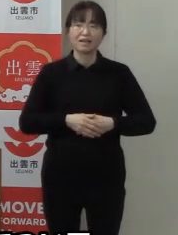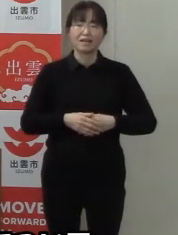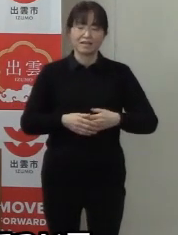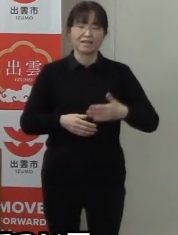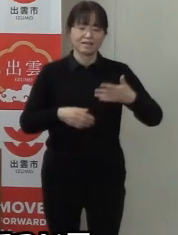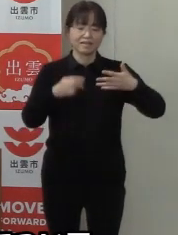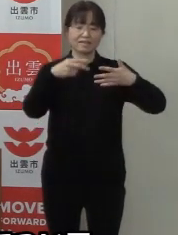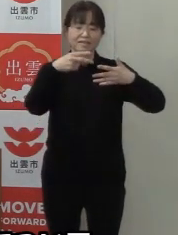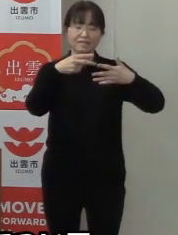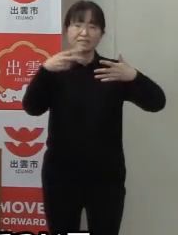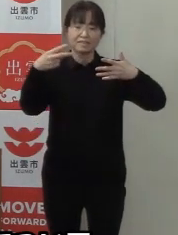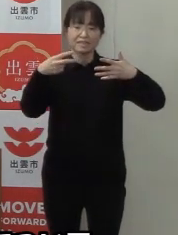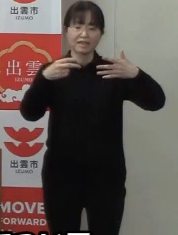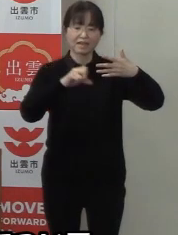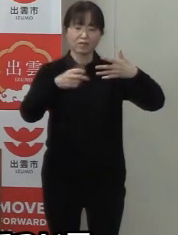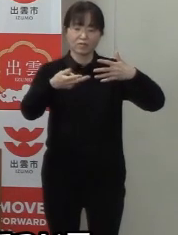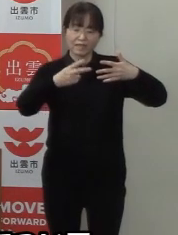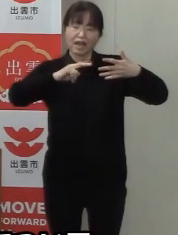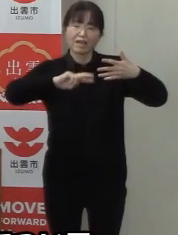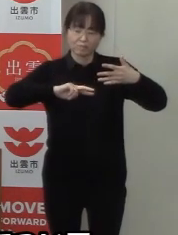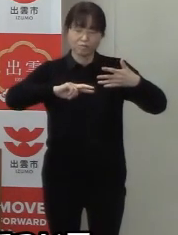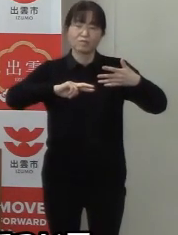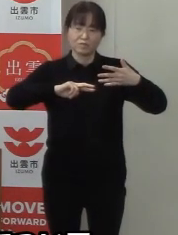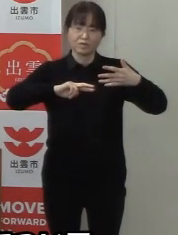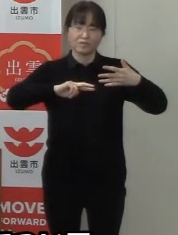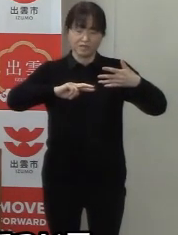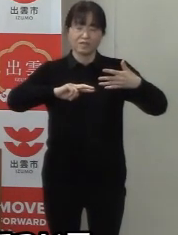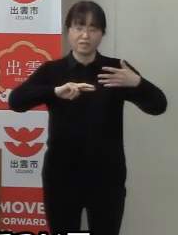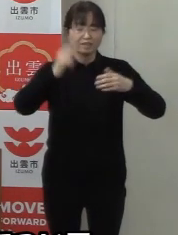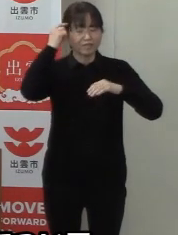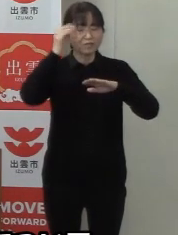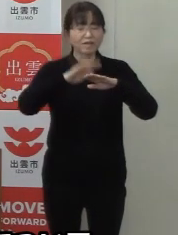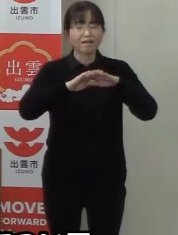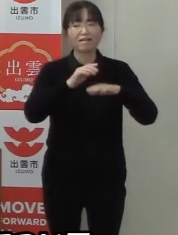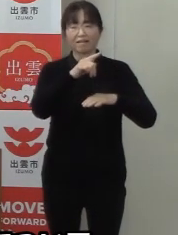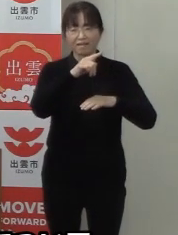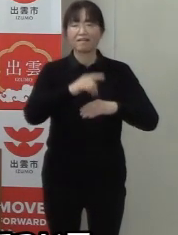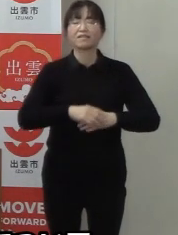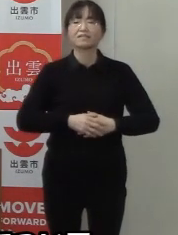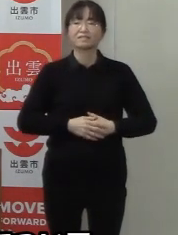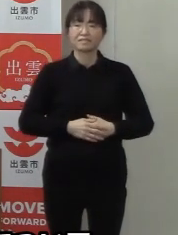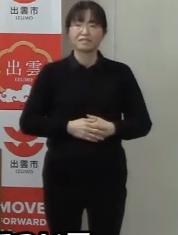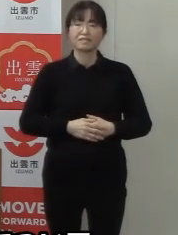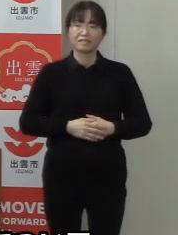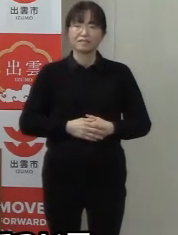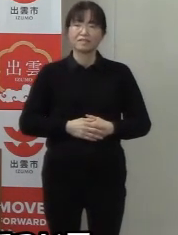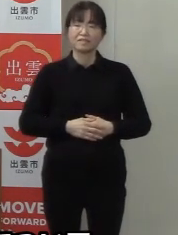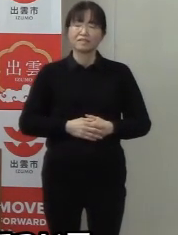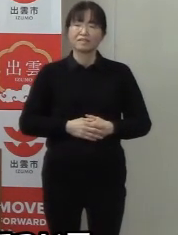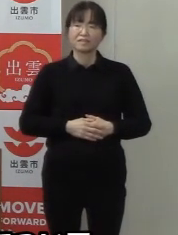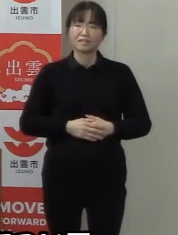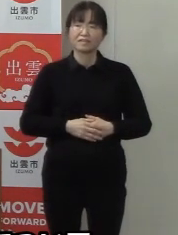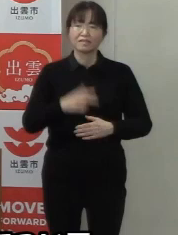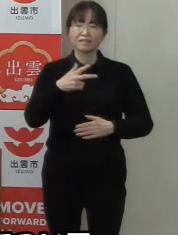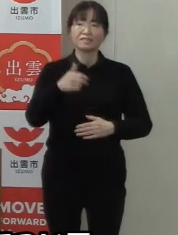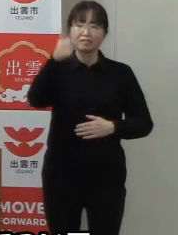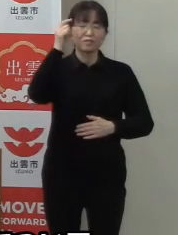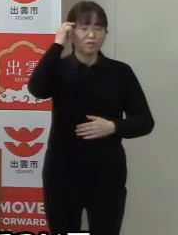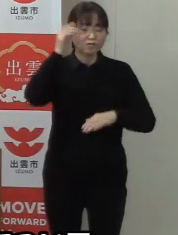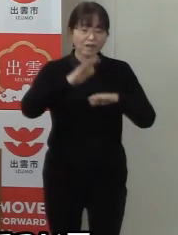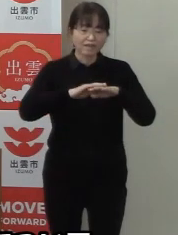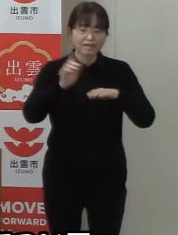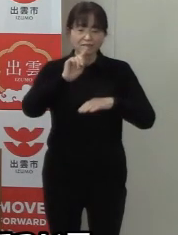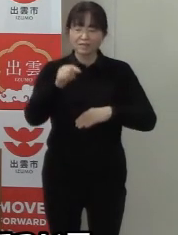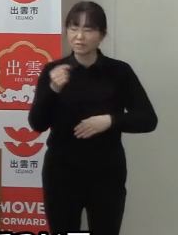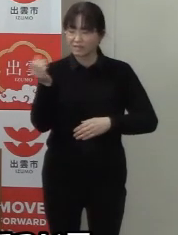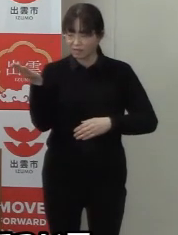そういうことが起きていくだと思うんですが、省はその部分でどのように考えるでしょう